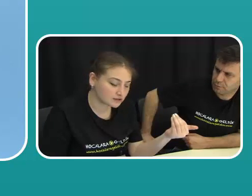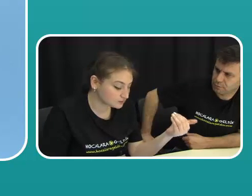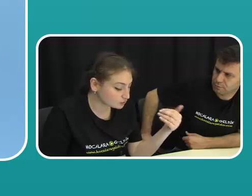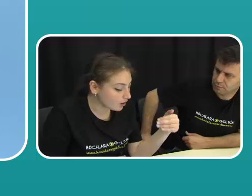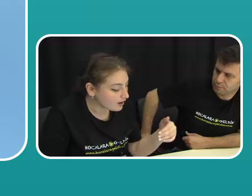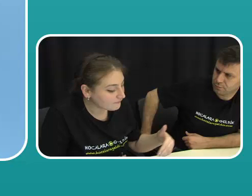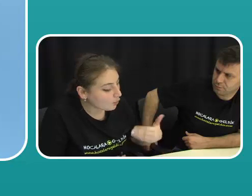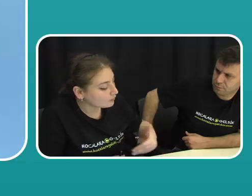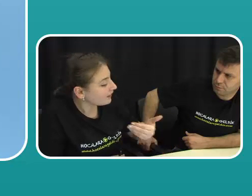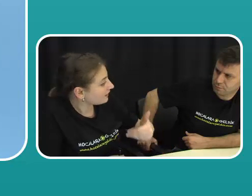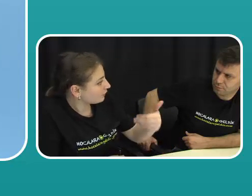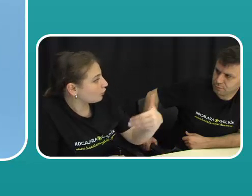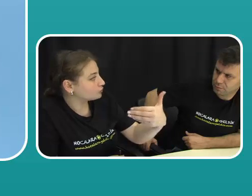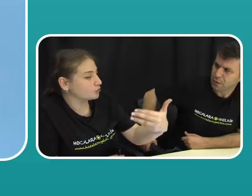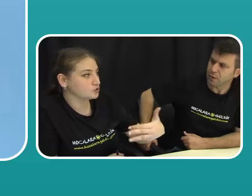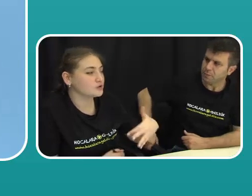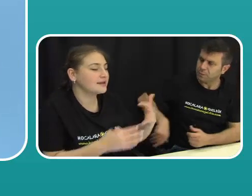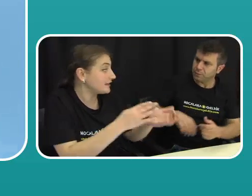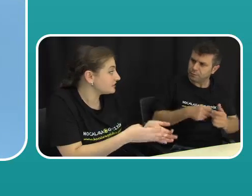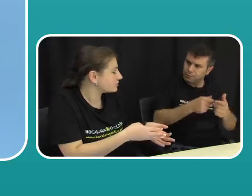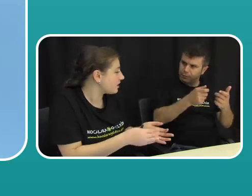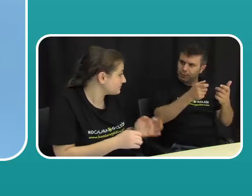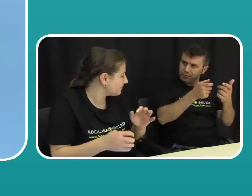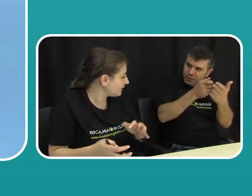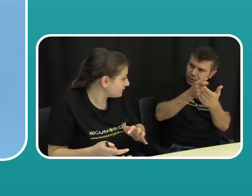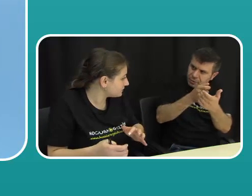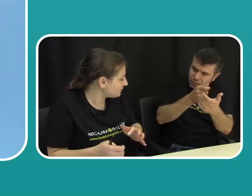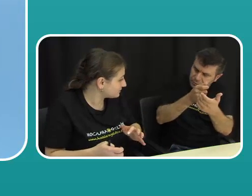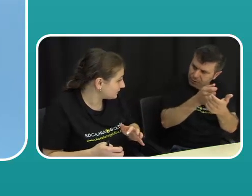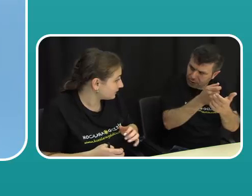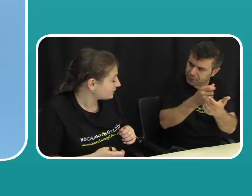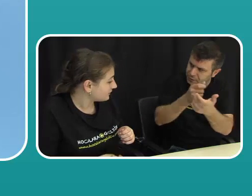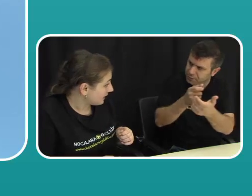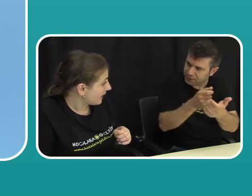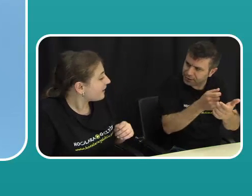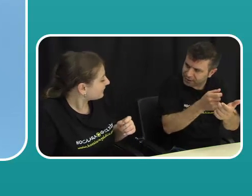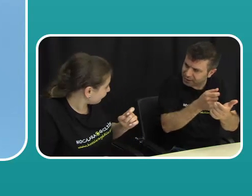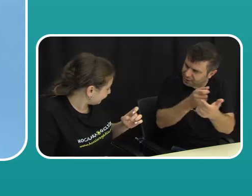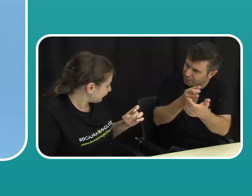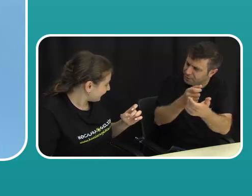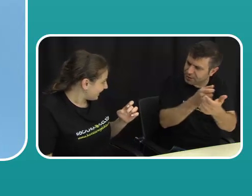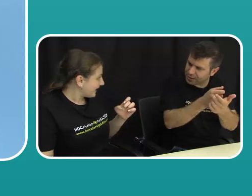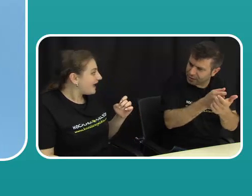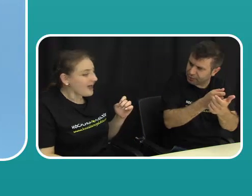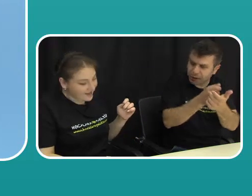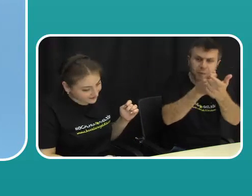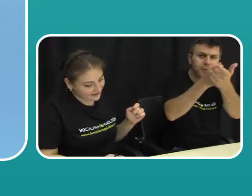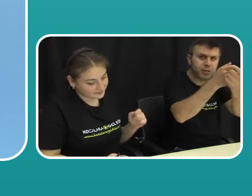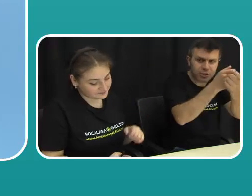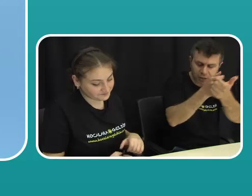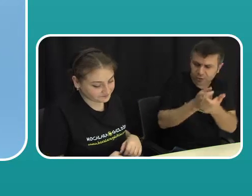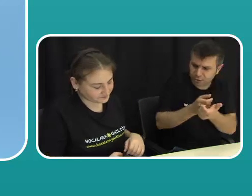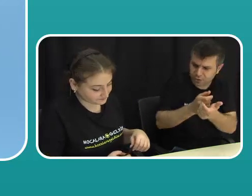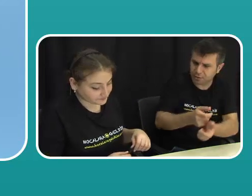hüzne anlatılıyor ve olaylar olduğunu görüyorsun hediyeleri çıkarması Par kamerayı aldık takip ettik değil mi Hani neler yaptığını izledik bayram